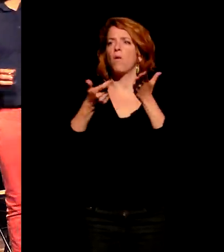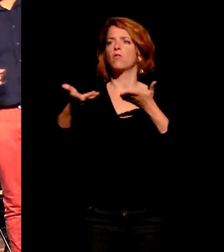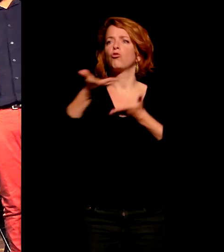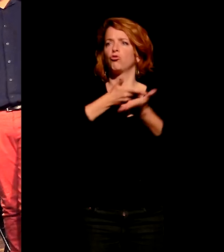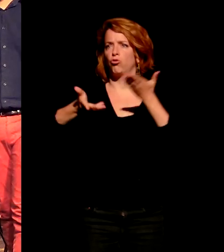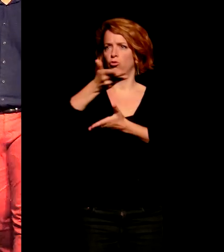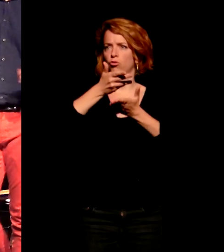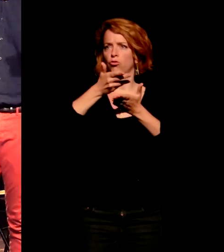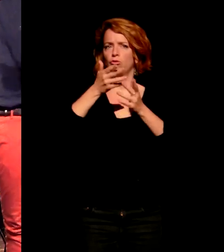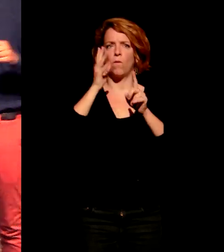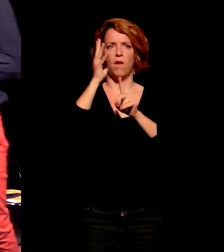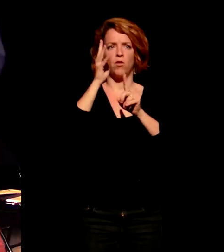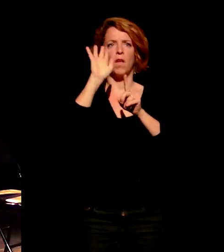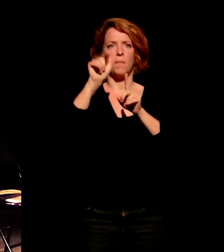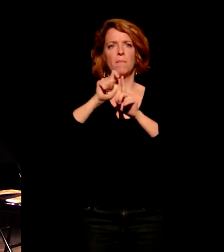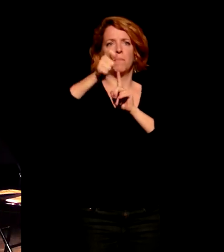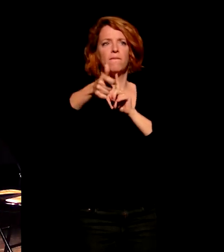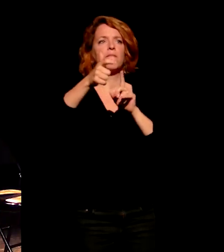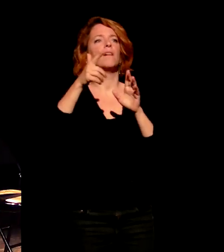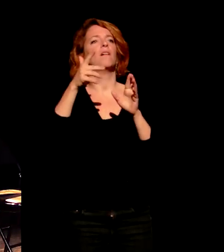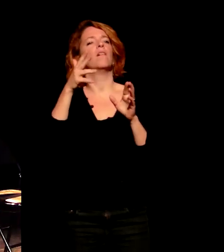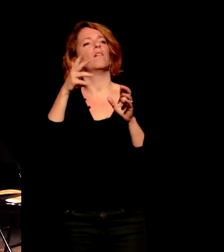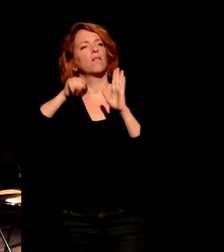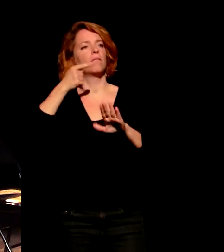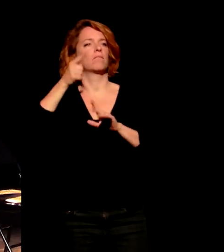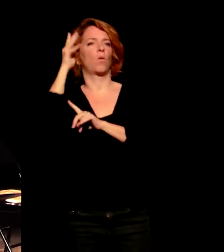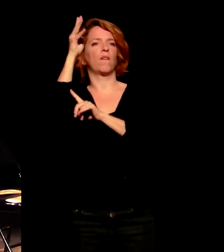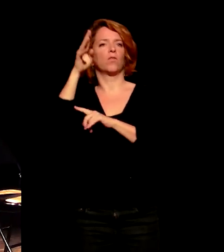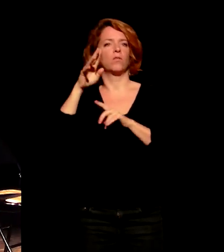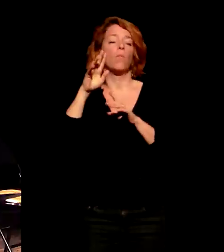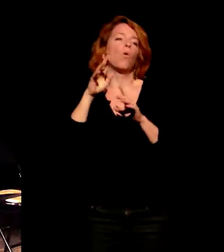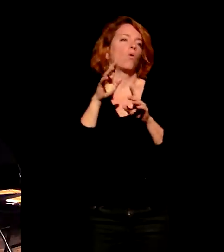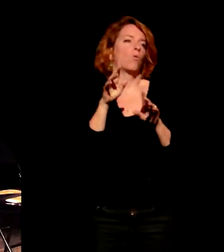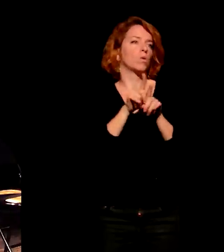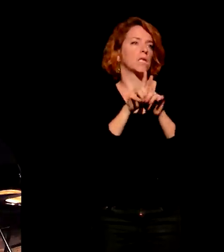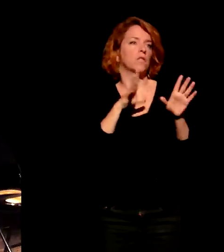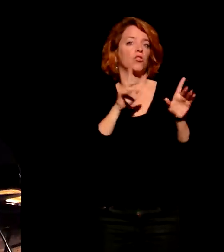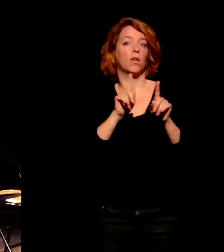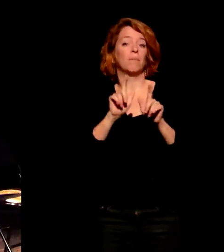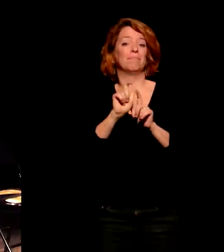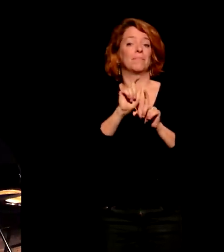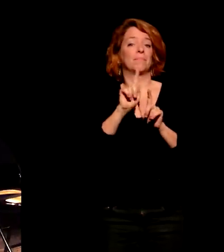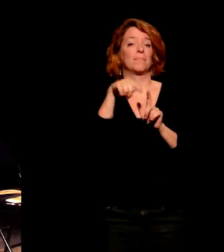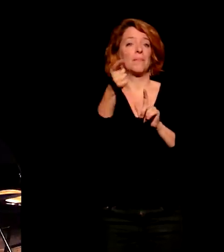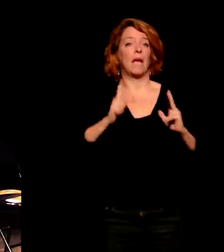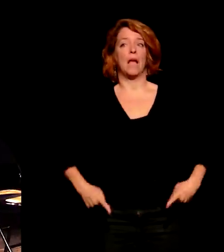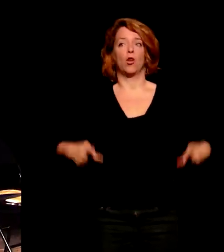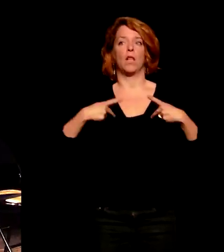la conférence, et puis après je reprendrai en mode conférence. Il y aura surtout l'atelier après où on pourra, vous pourrez parler beaucoup